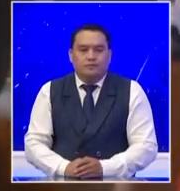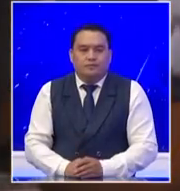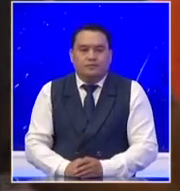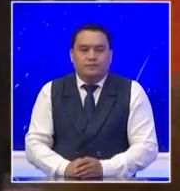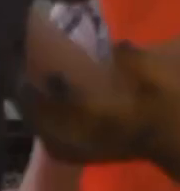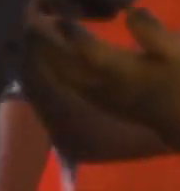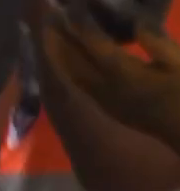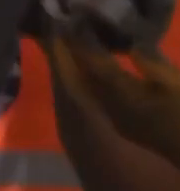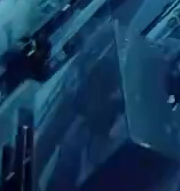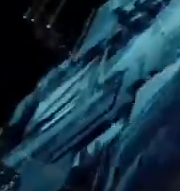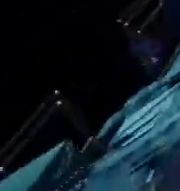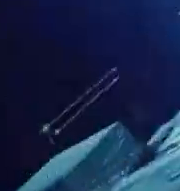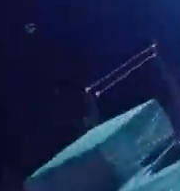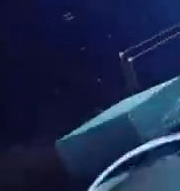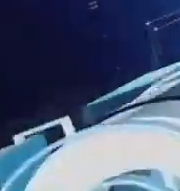ЖИЦУ.